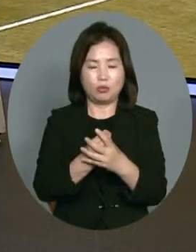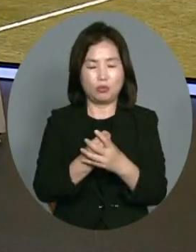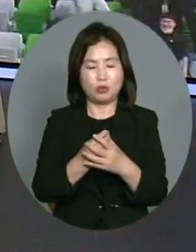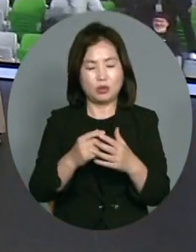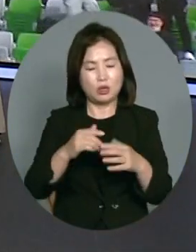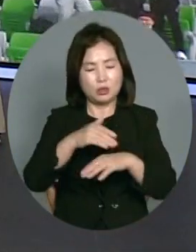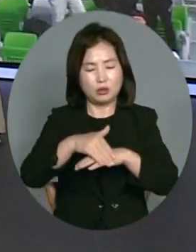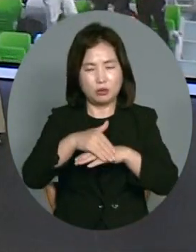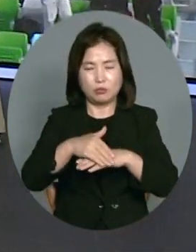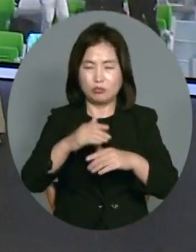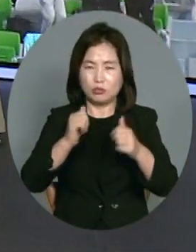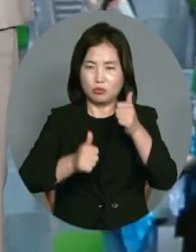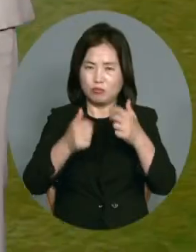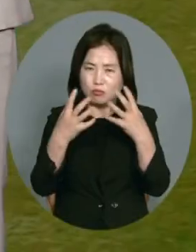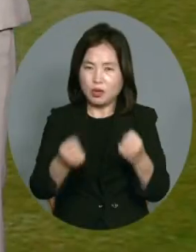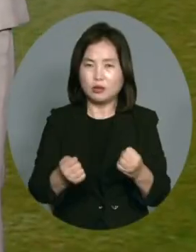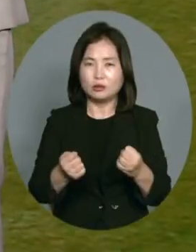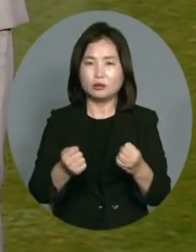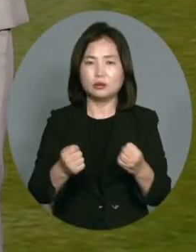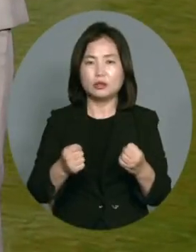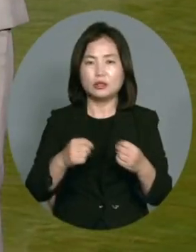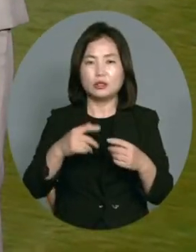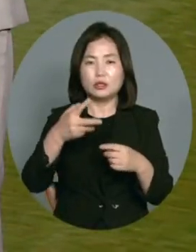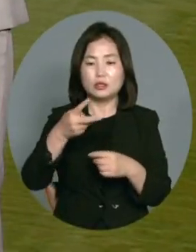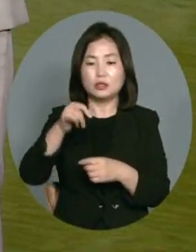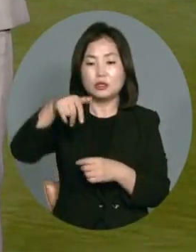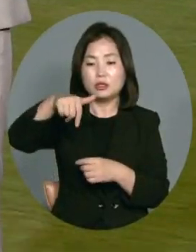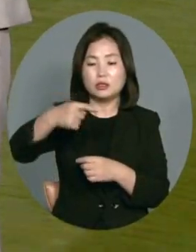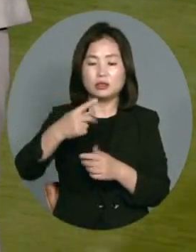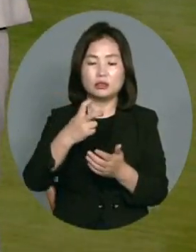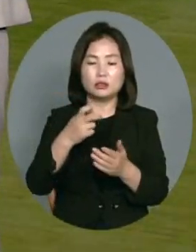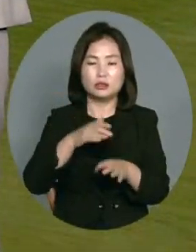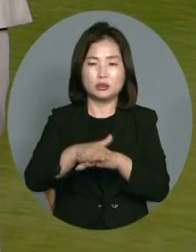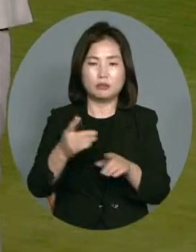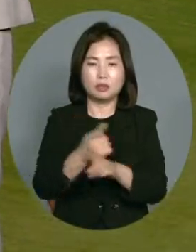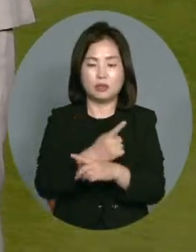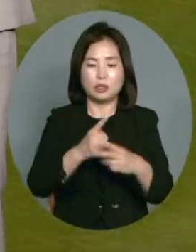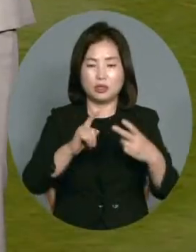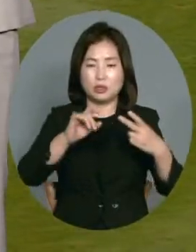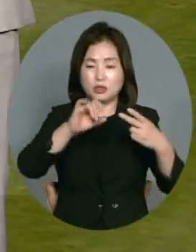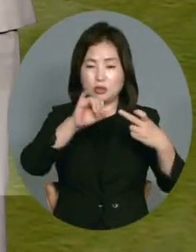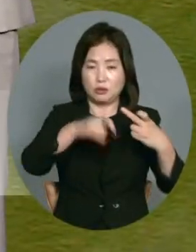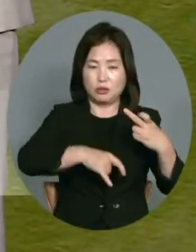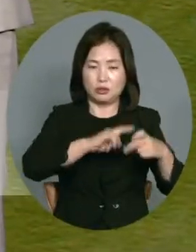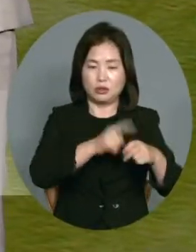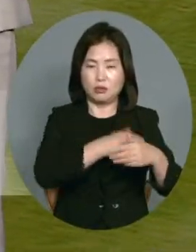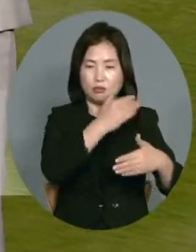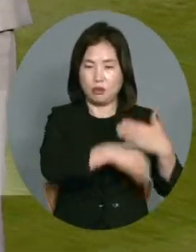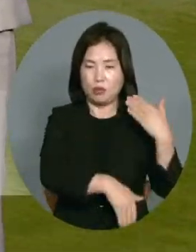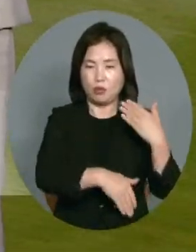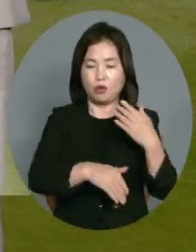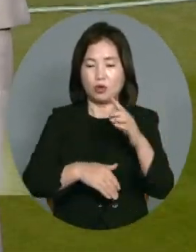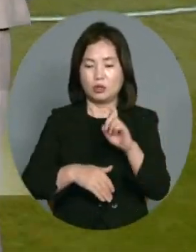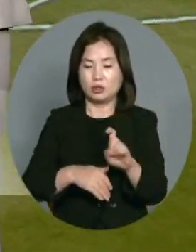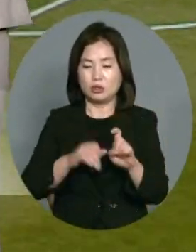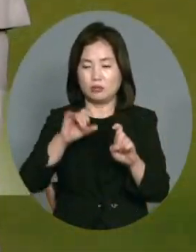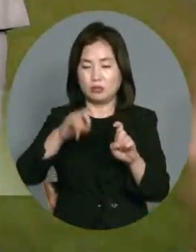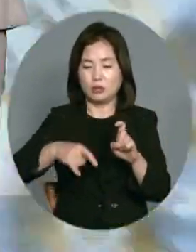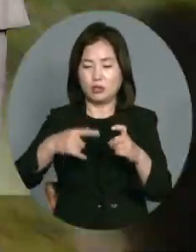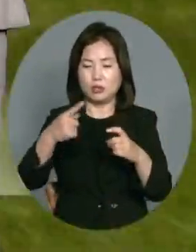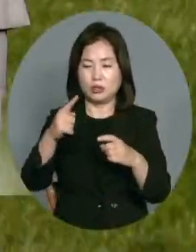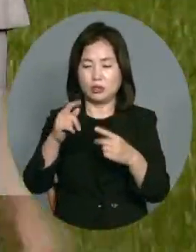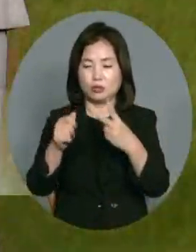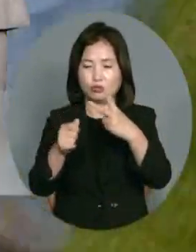참 빡빡해 보이는데요. 이 바뀐 리그의 규정상 12위는 자동 강등이 되고 또 11위, 12위는 K리그